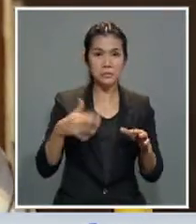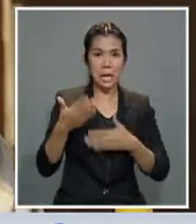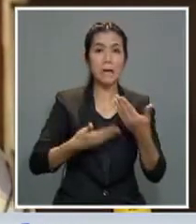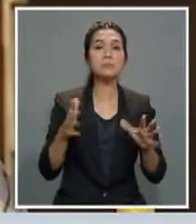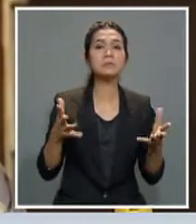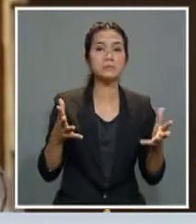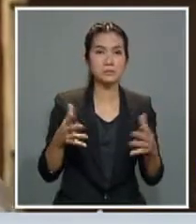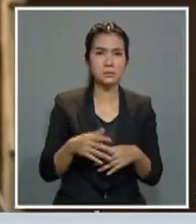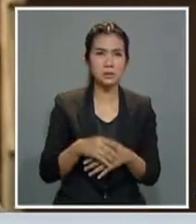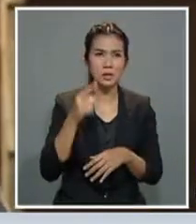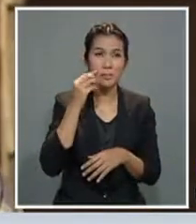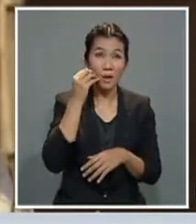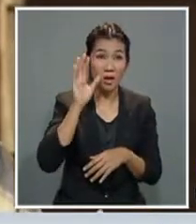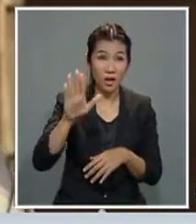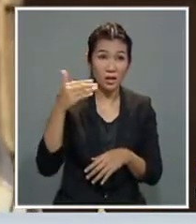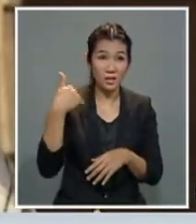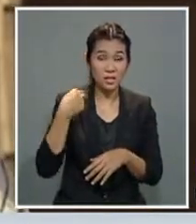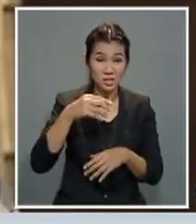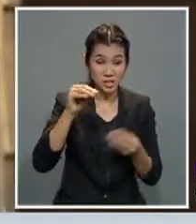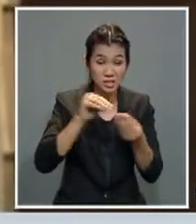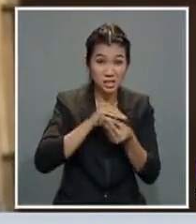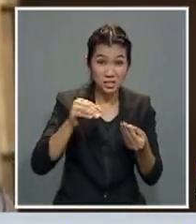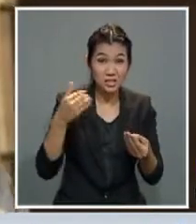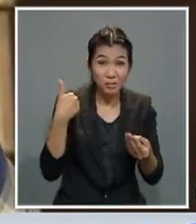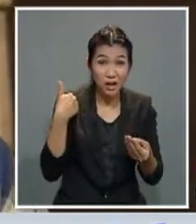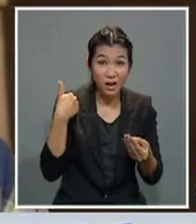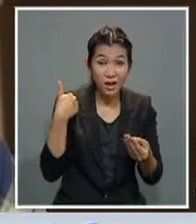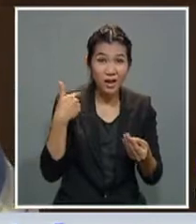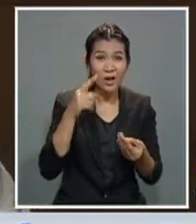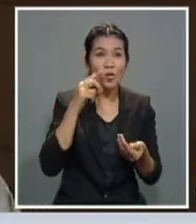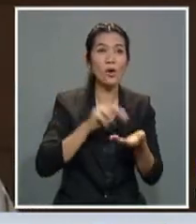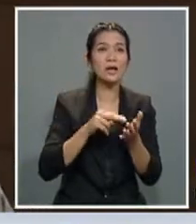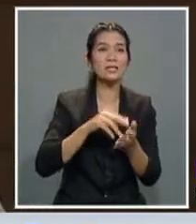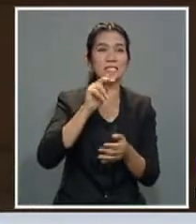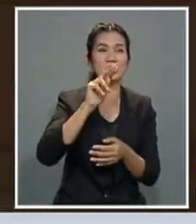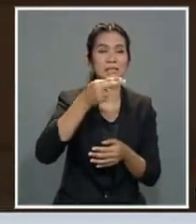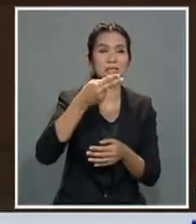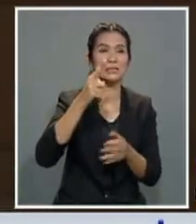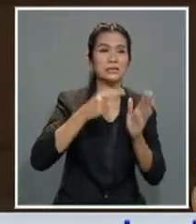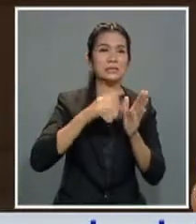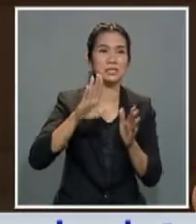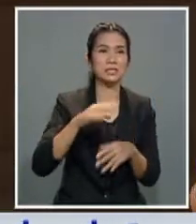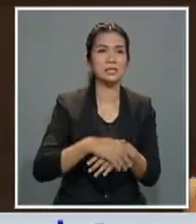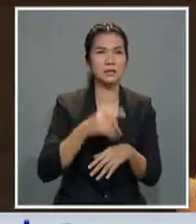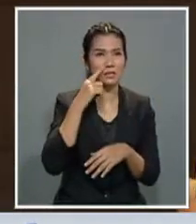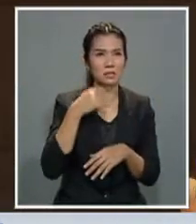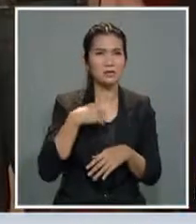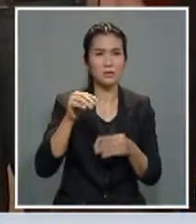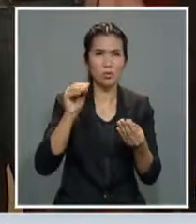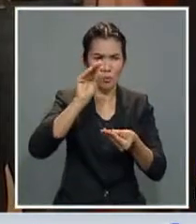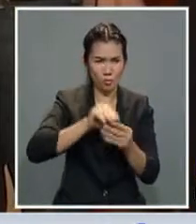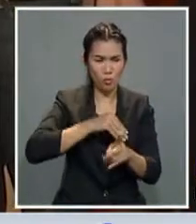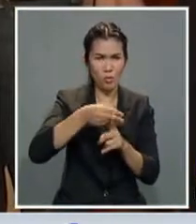าย ไม่ทำ ต้องที่บ้านคุณกระพูถึงจะมีกล้วยฉิง ครับ ยอมรับของเราว่าแค่เป็นกล้วยฉ าบเพราะเรากลุ่มเรานี่ยังไม่ค่อยคนคิดไม่เจอว่ากล้วยฉิ